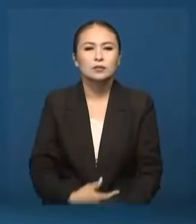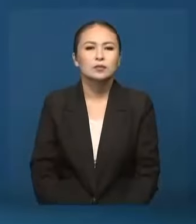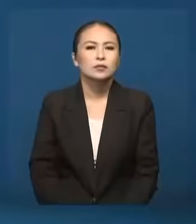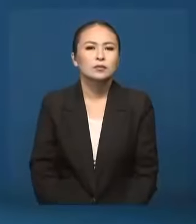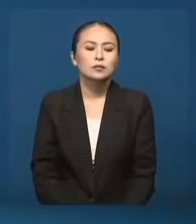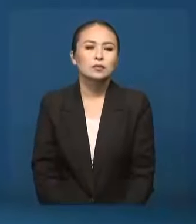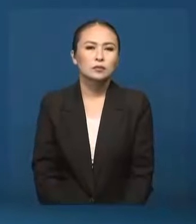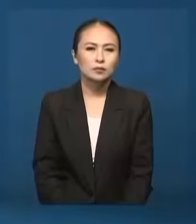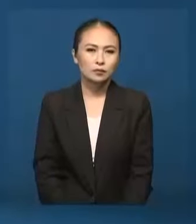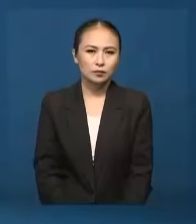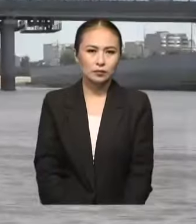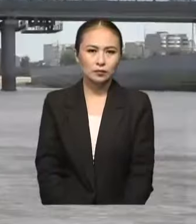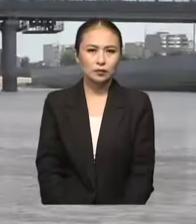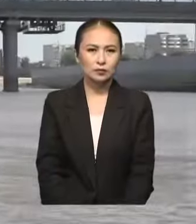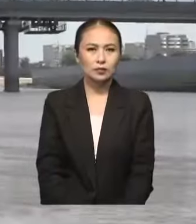отыр.